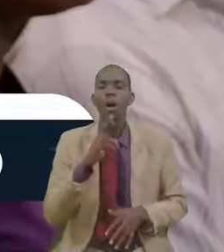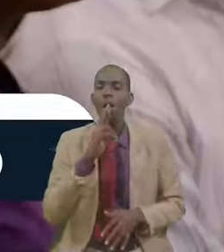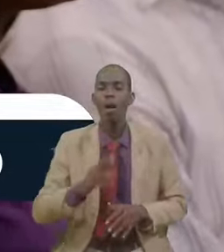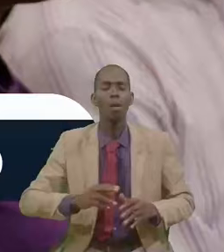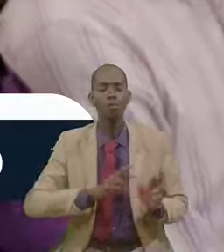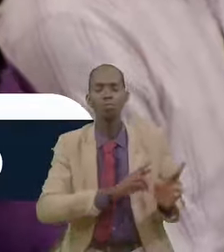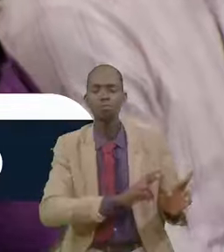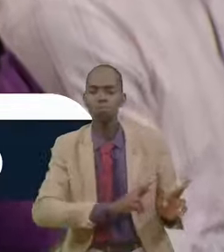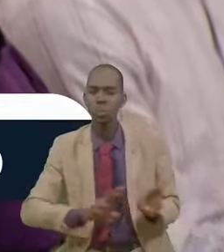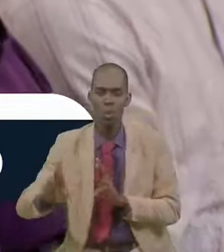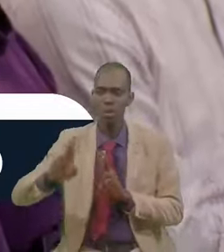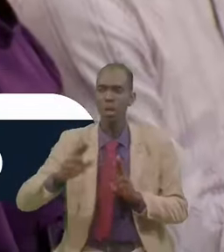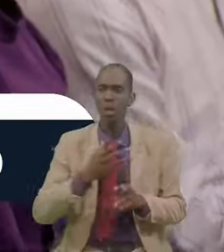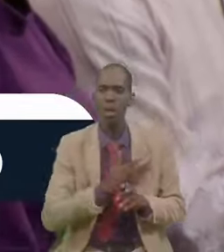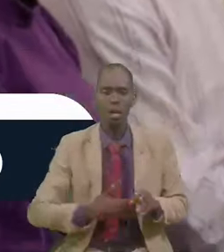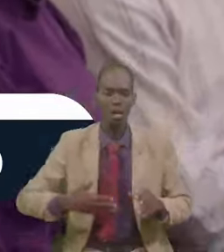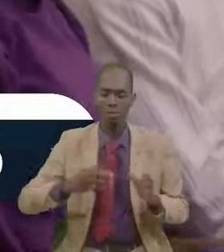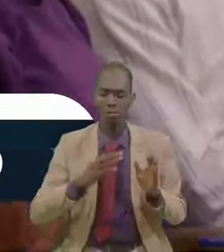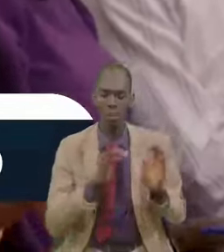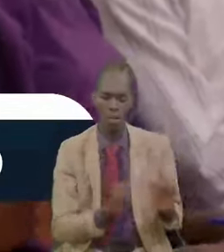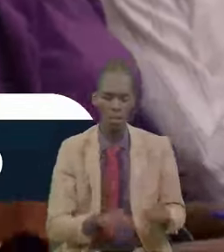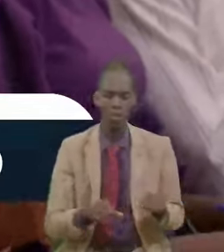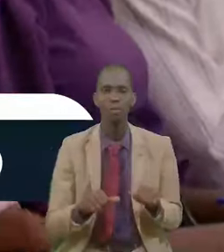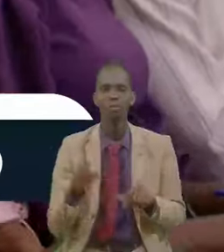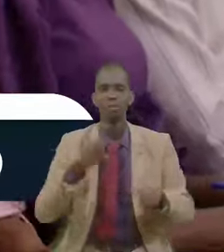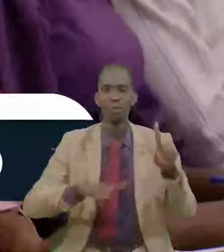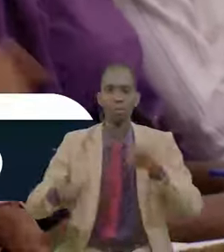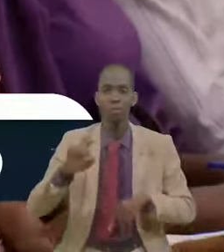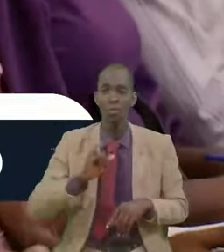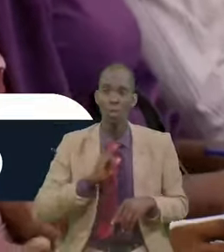vainqueurs. Je vais monter.